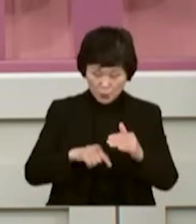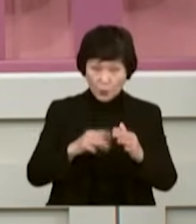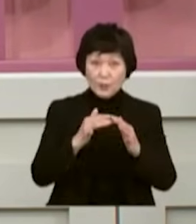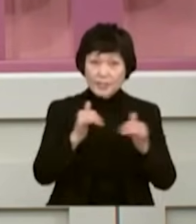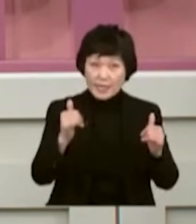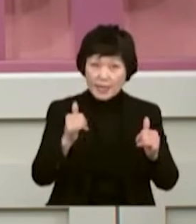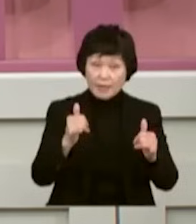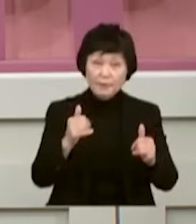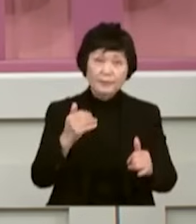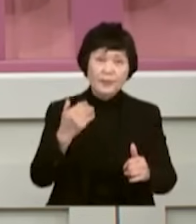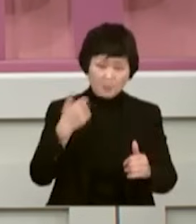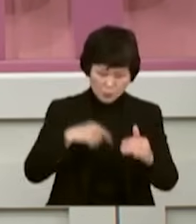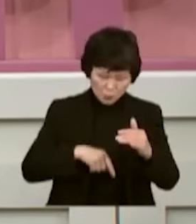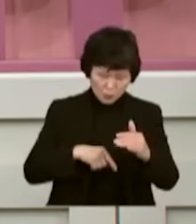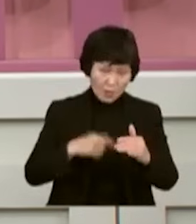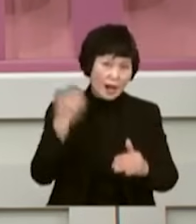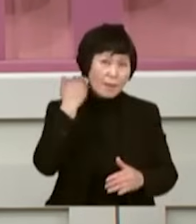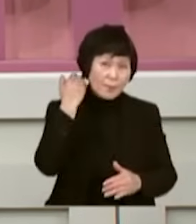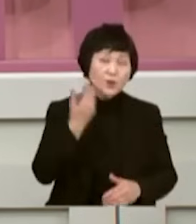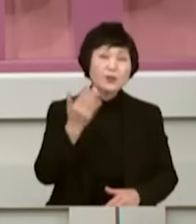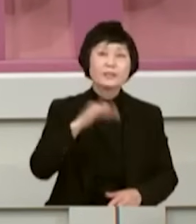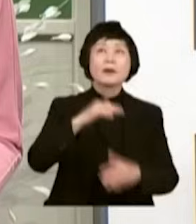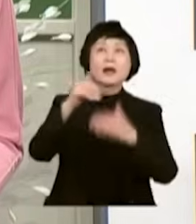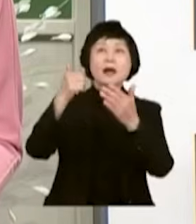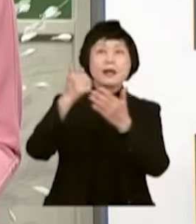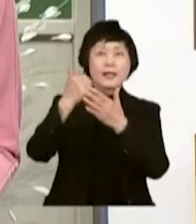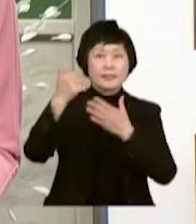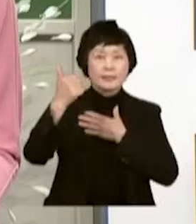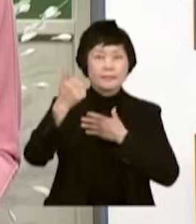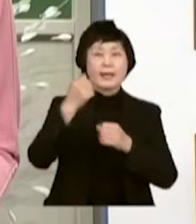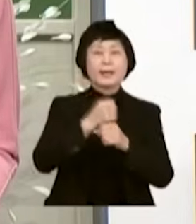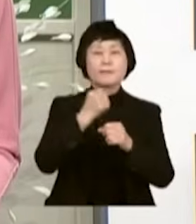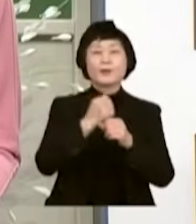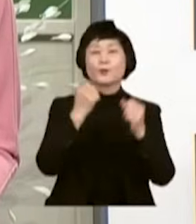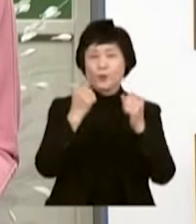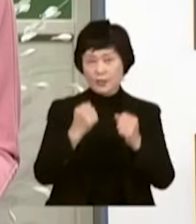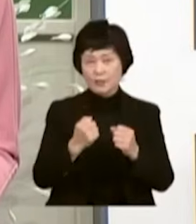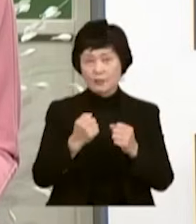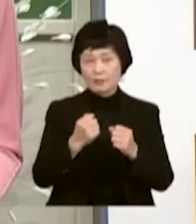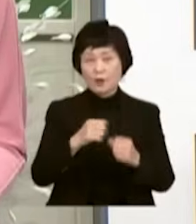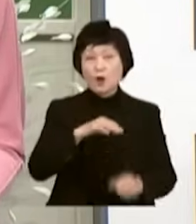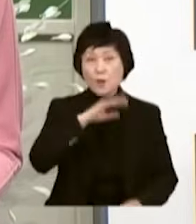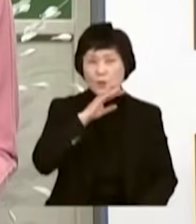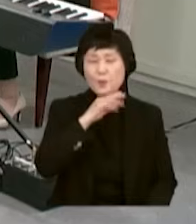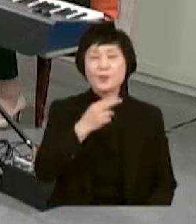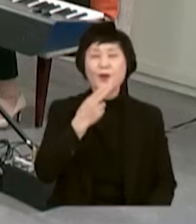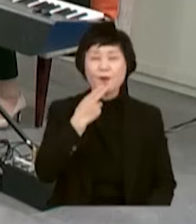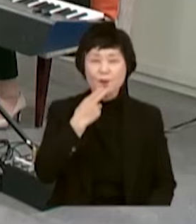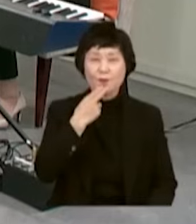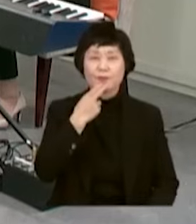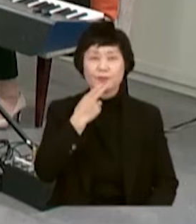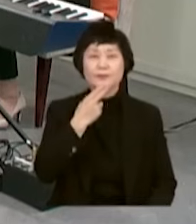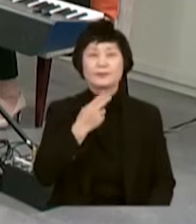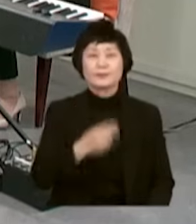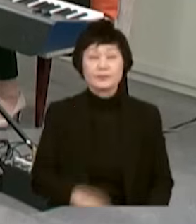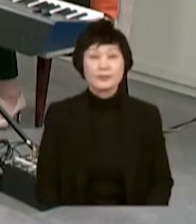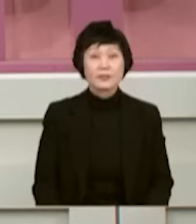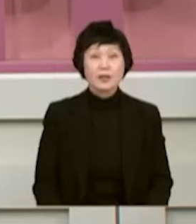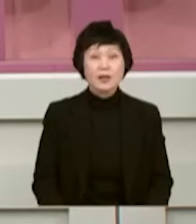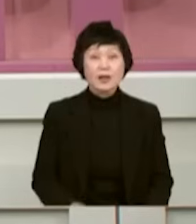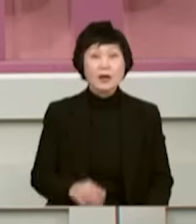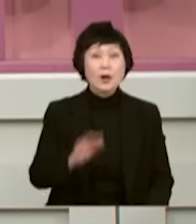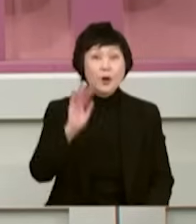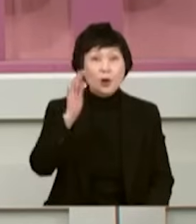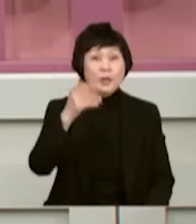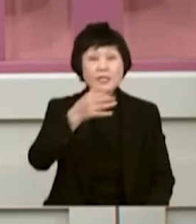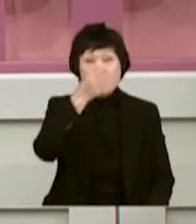않았지만 하나님이 나를 작업하고 계셨던 네. 거거든요. 불평하지 않고 그러니까 지금 개척하면서 안 되시는 분들 정말